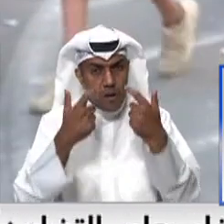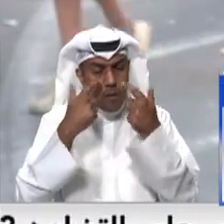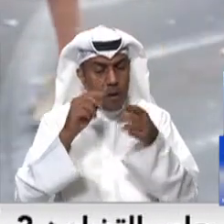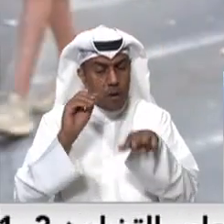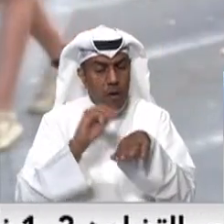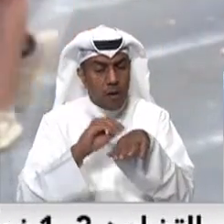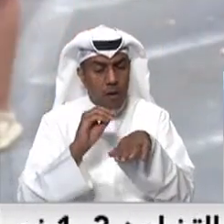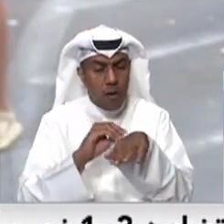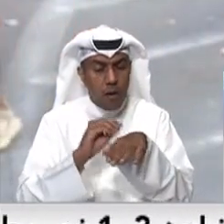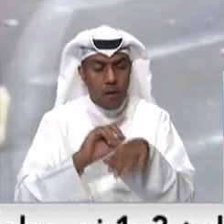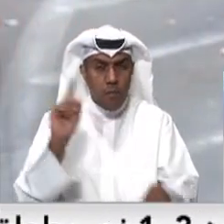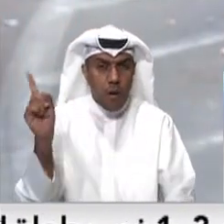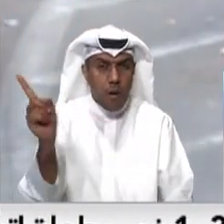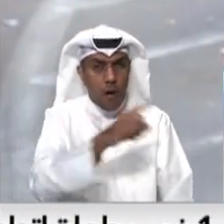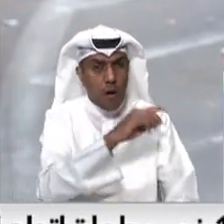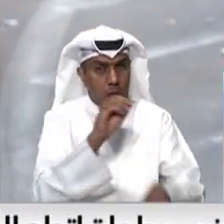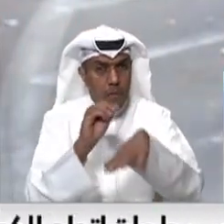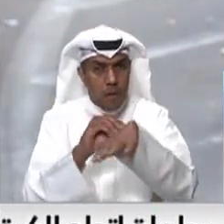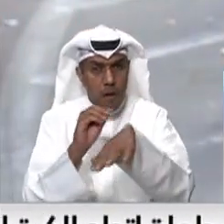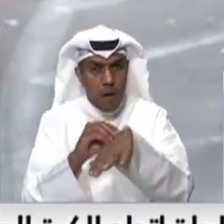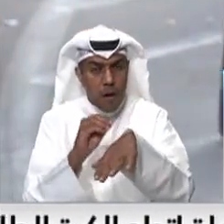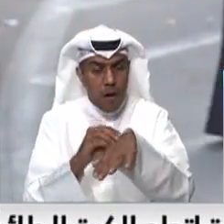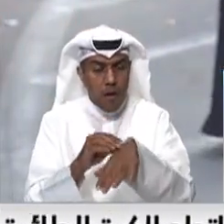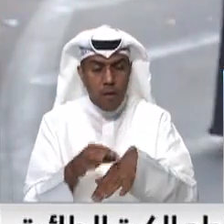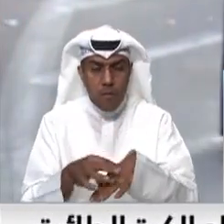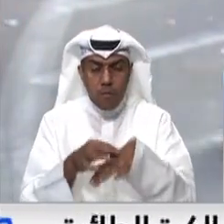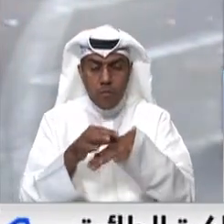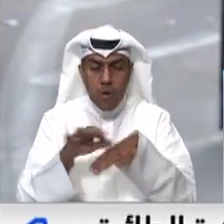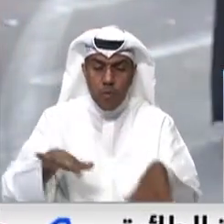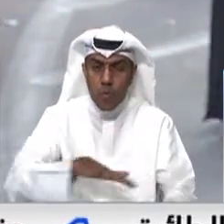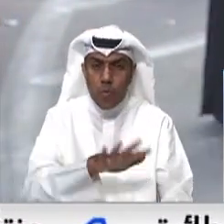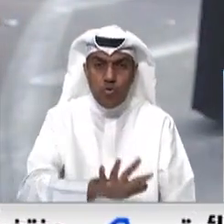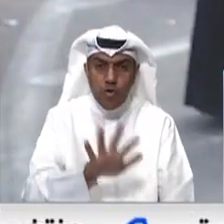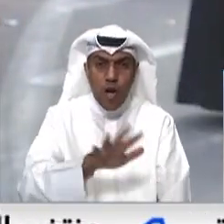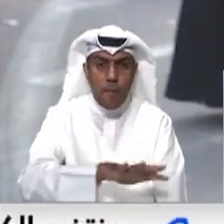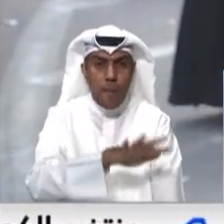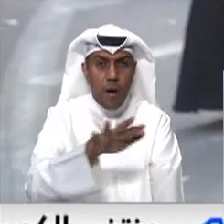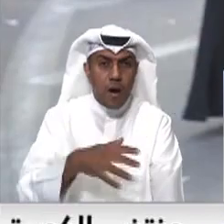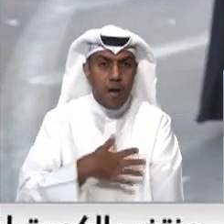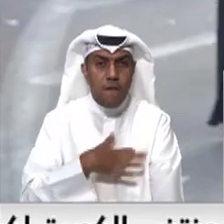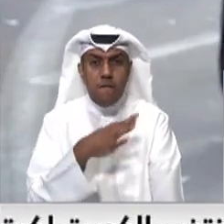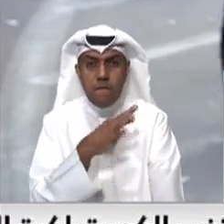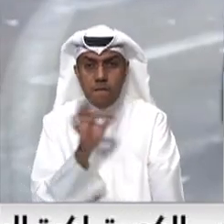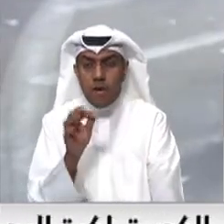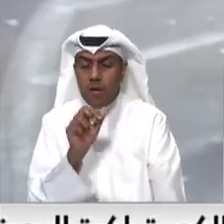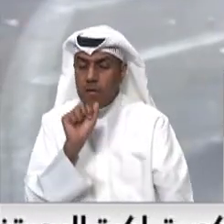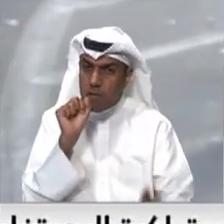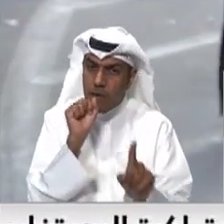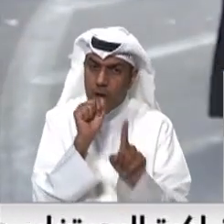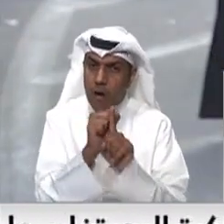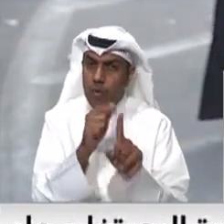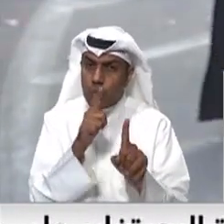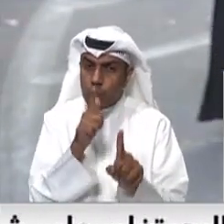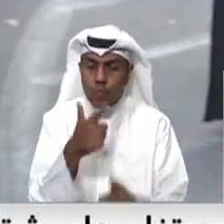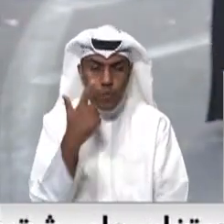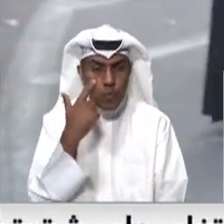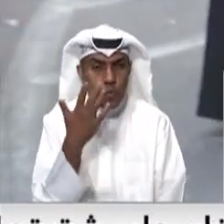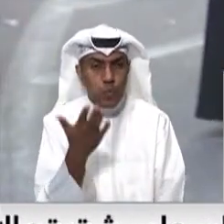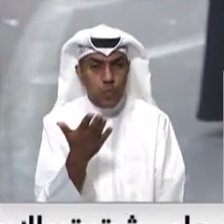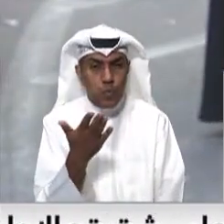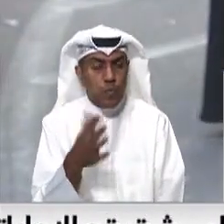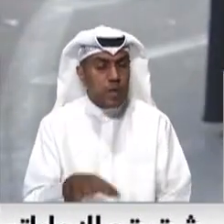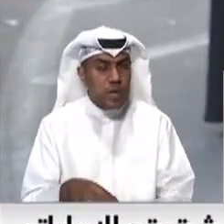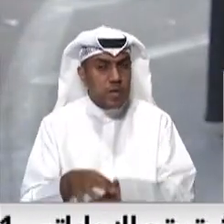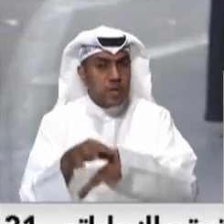الفلسطيني يخاطب العالم، يخاطب ضمائر العالم، يخاطب شعوب العالم والشعب الفرنسي على وجه التحديد، أن يقولوا كلمة